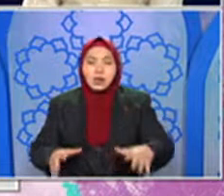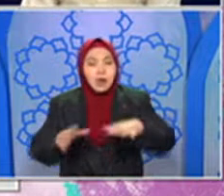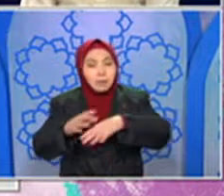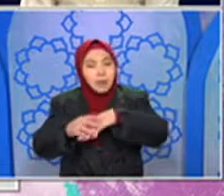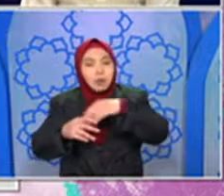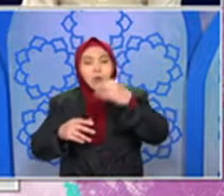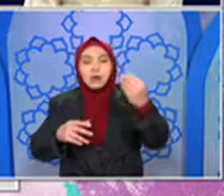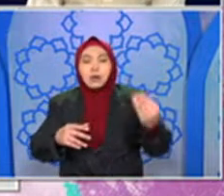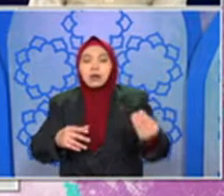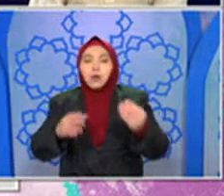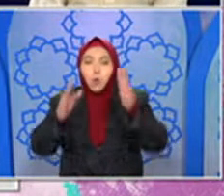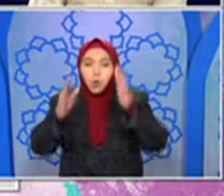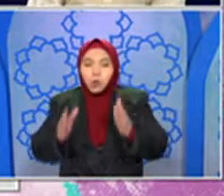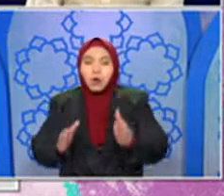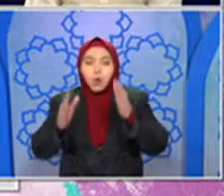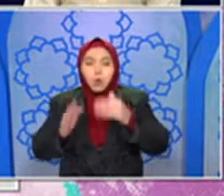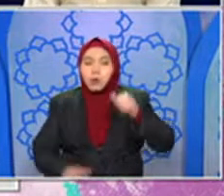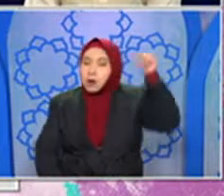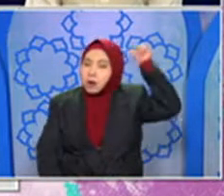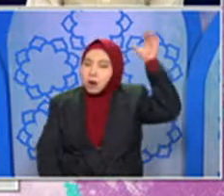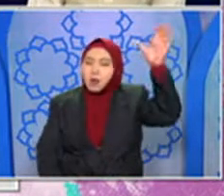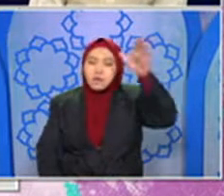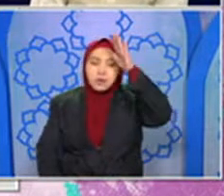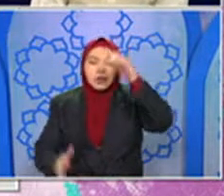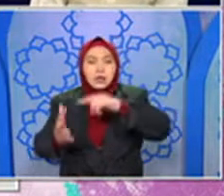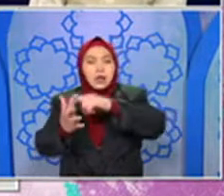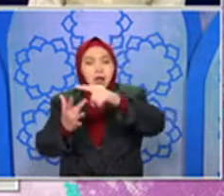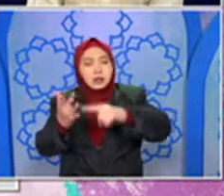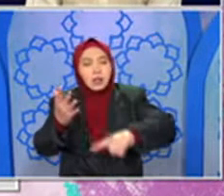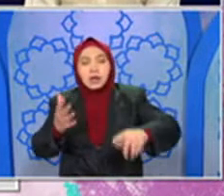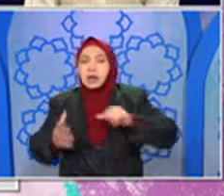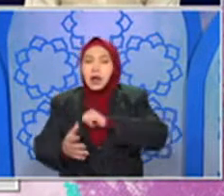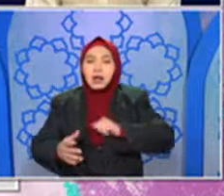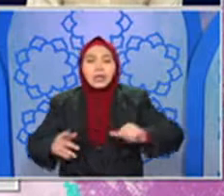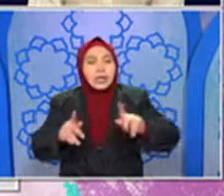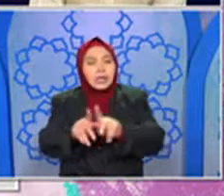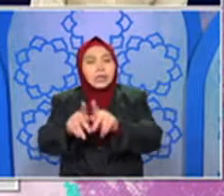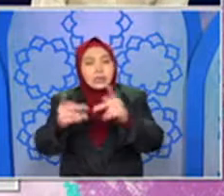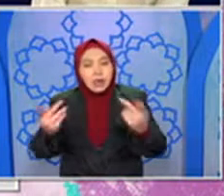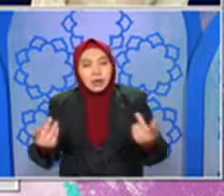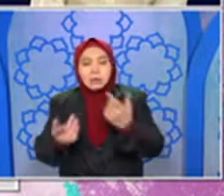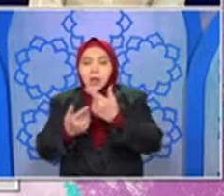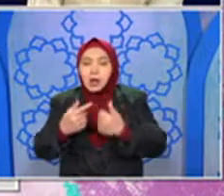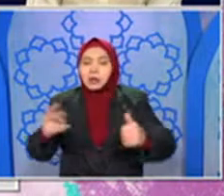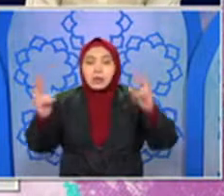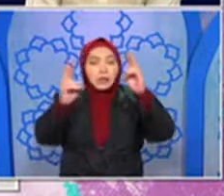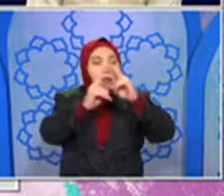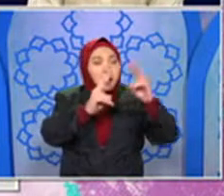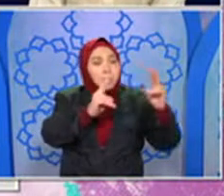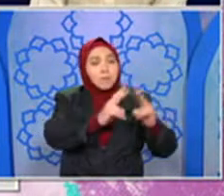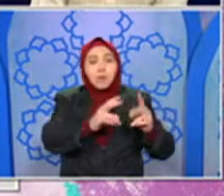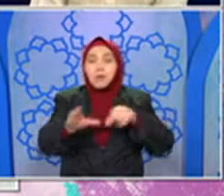أخرج الذين كفروا من أهل الكتاب